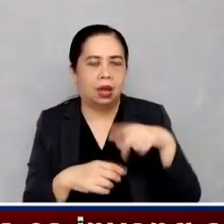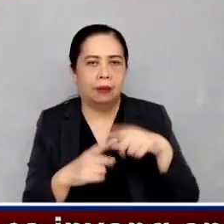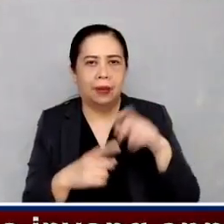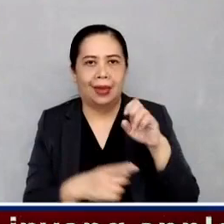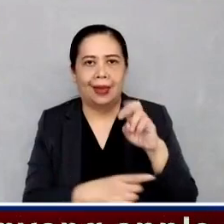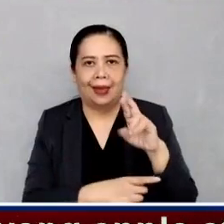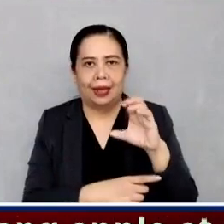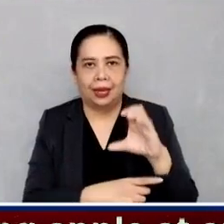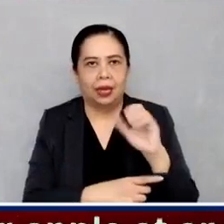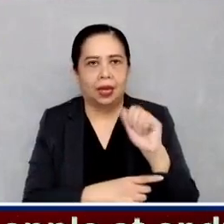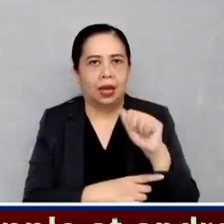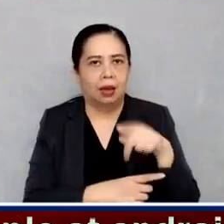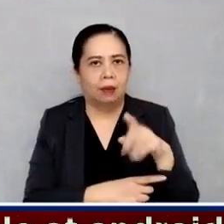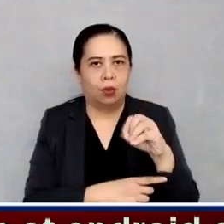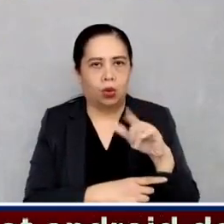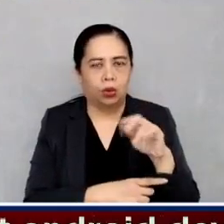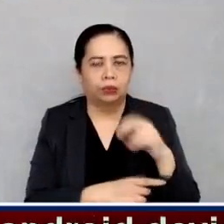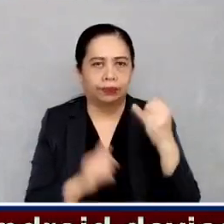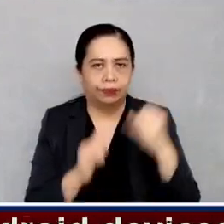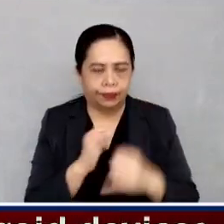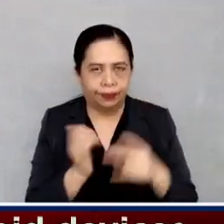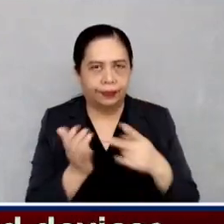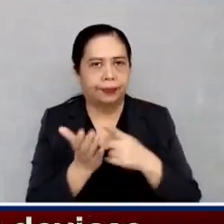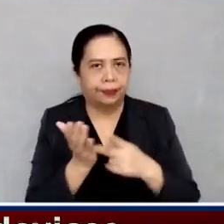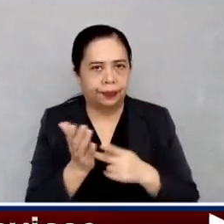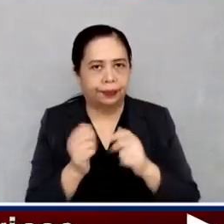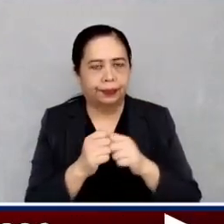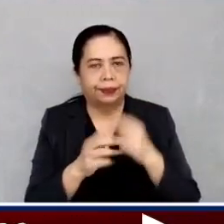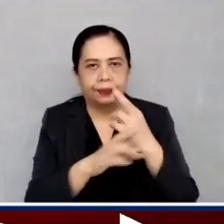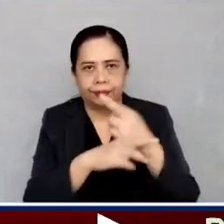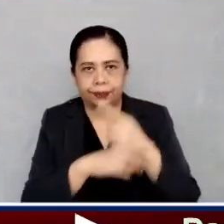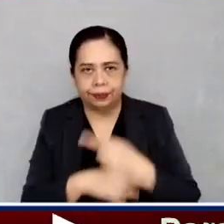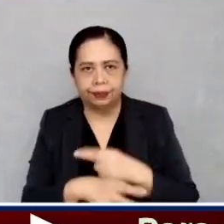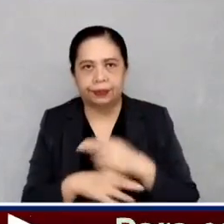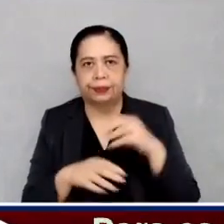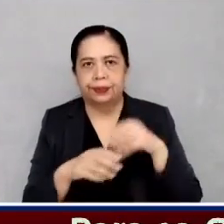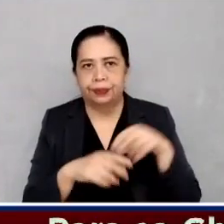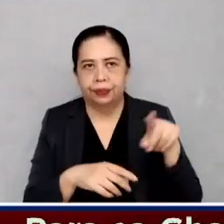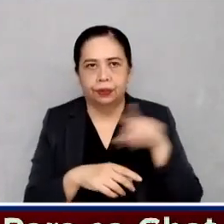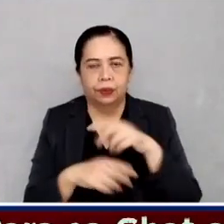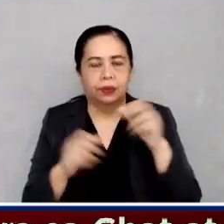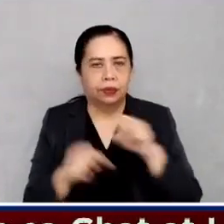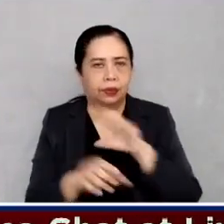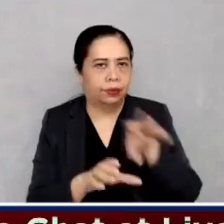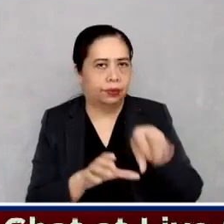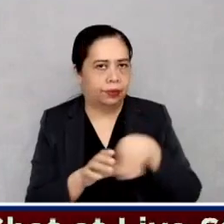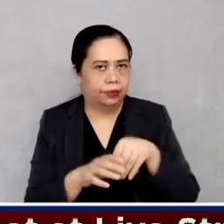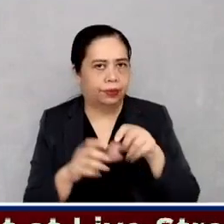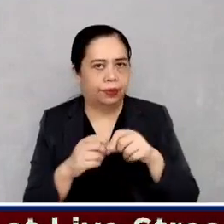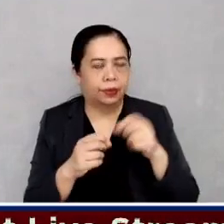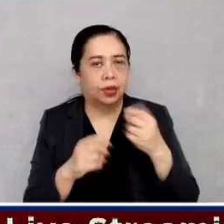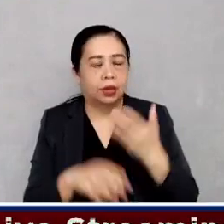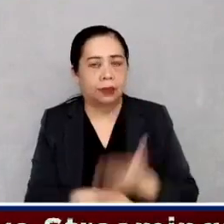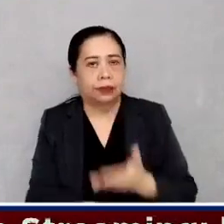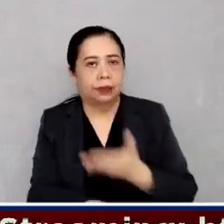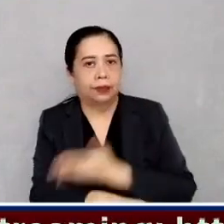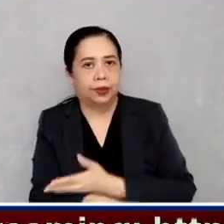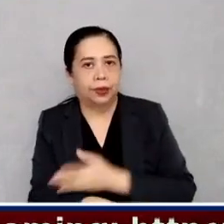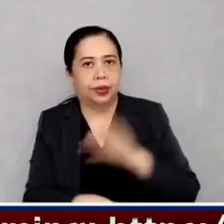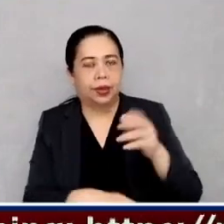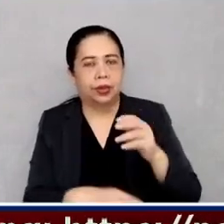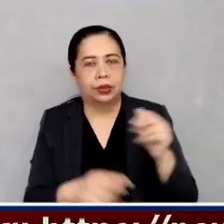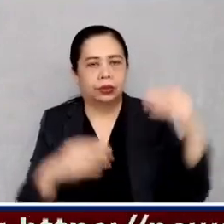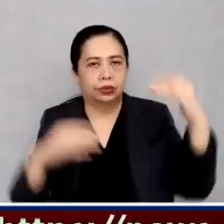Apolonio, ito na ang huling phase ng maintenance activities kung saan kabilang ang upgrade ng kanilang air